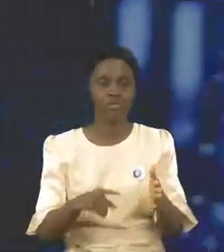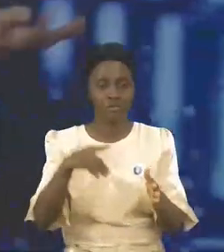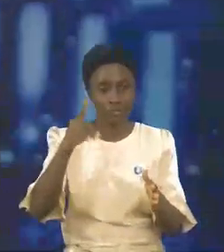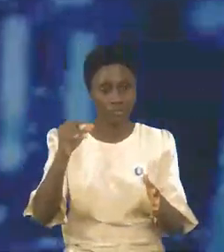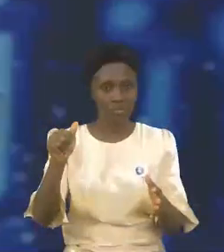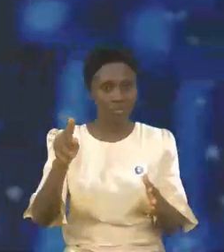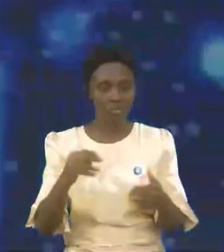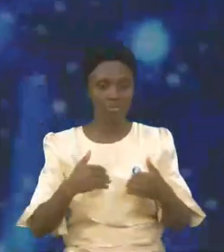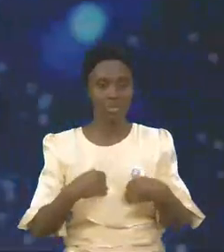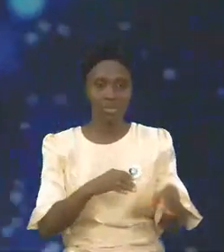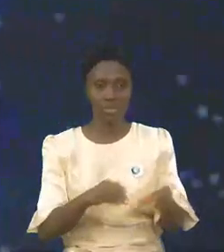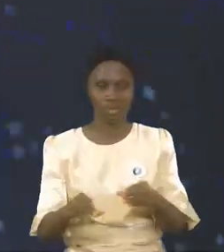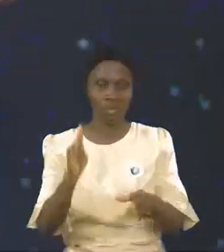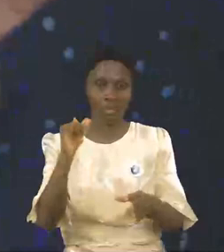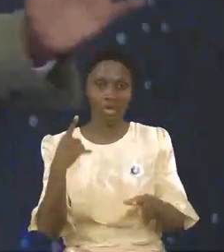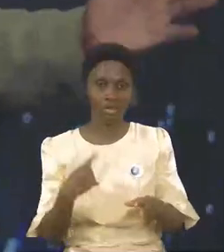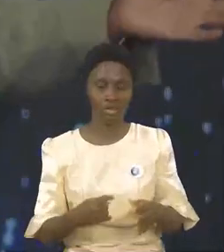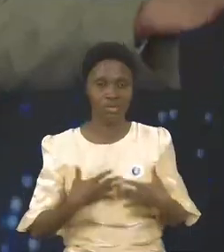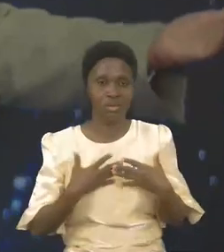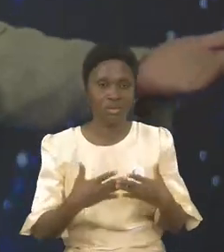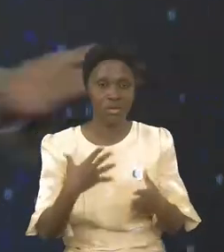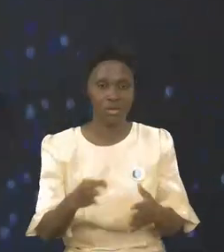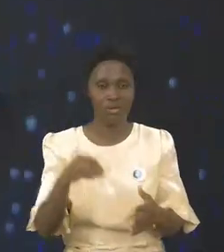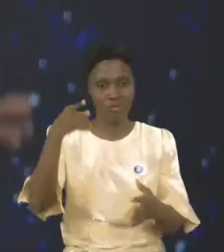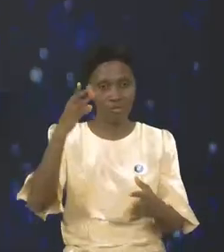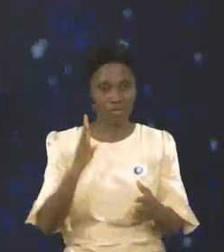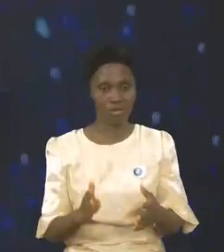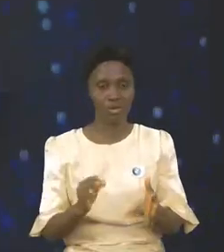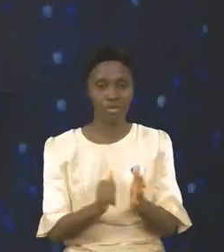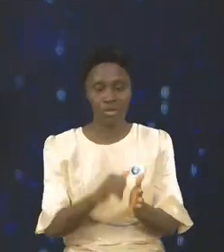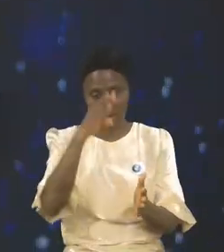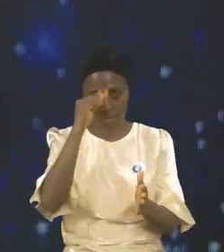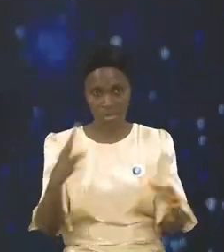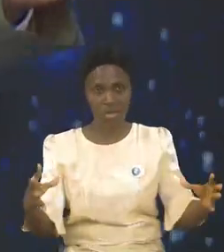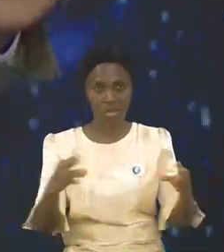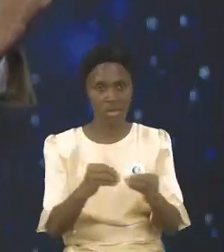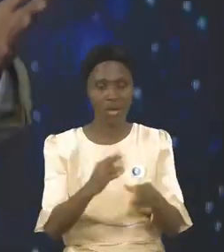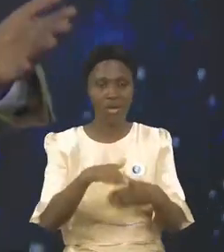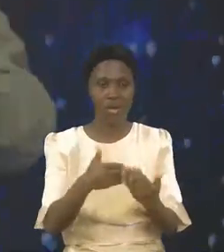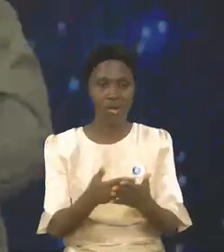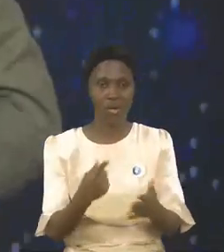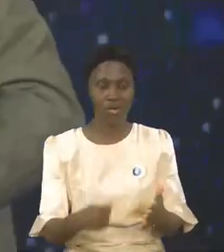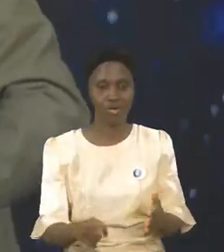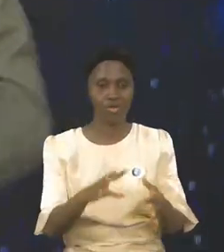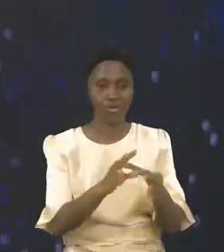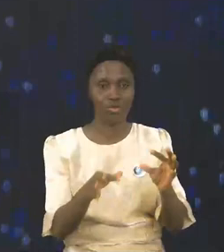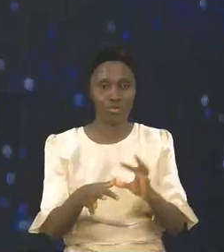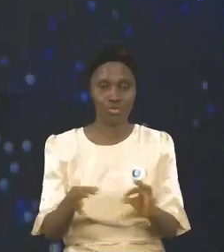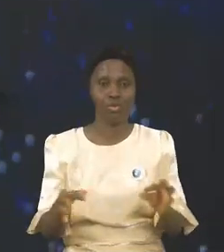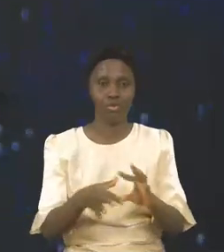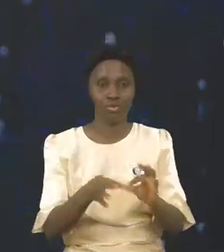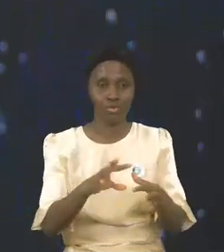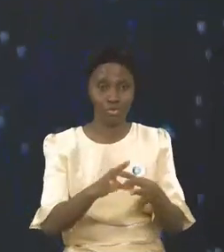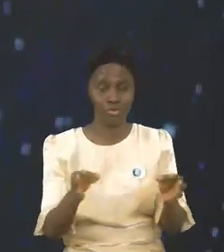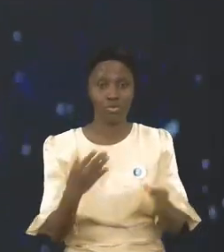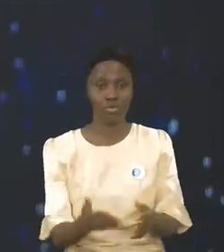va se passer. Alors ce que Daniel a fait, par l'inspiration de Dieu, par le guide de Dieu, il a rassemblé